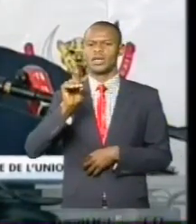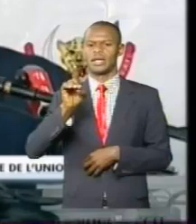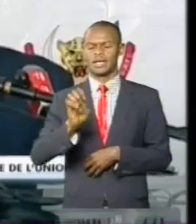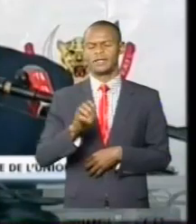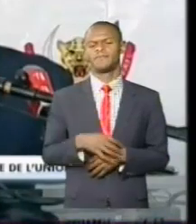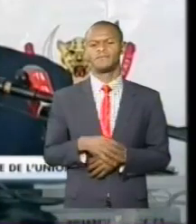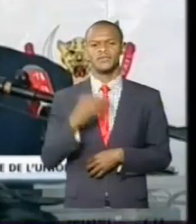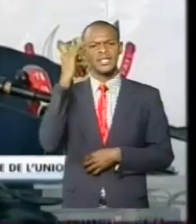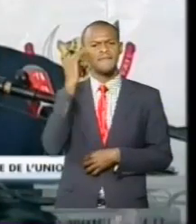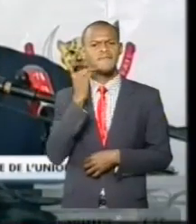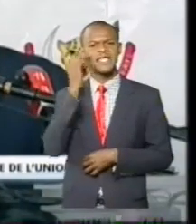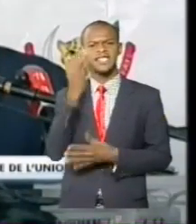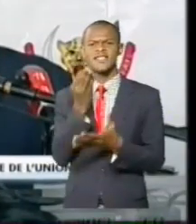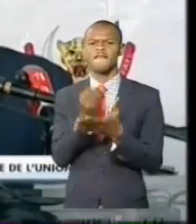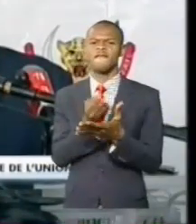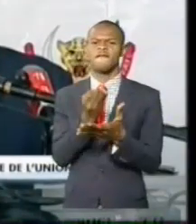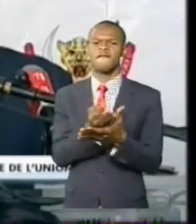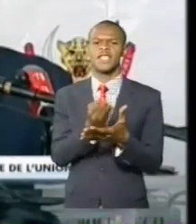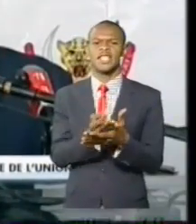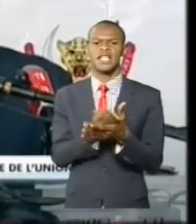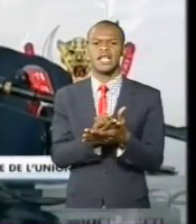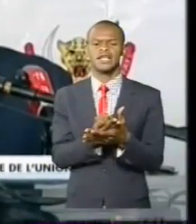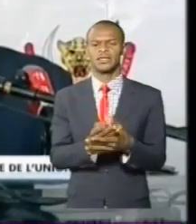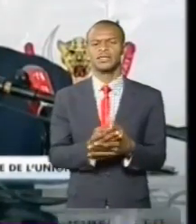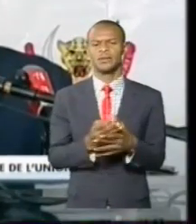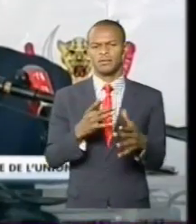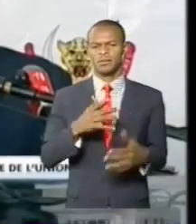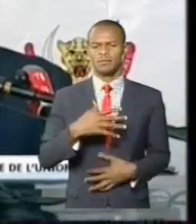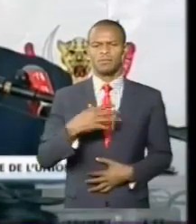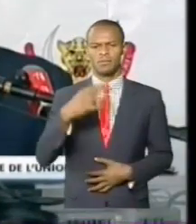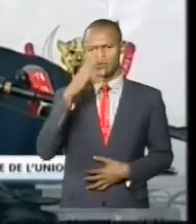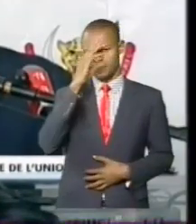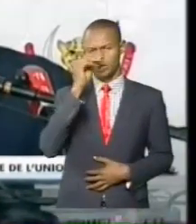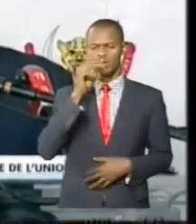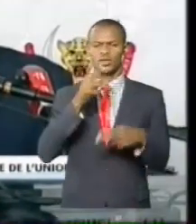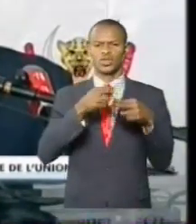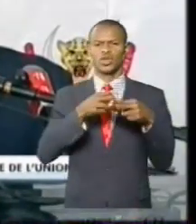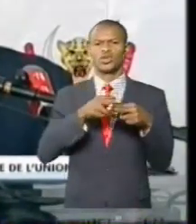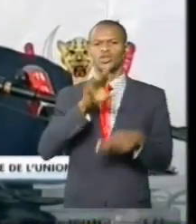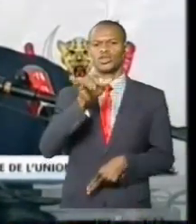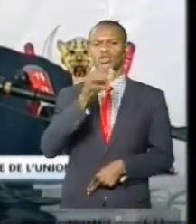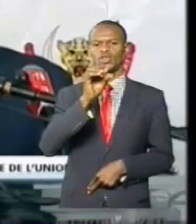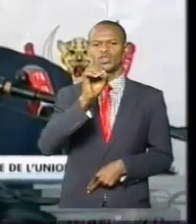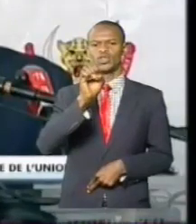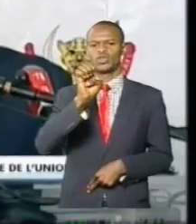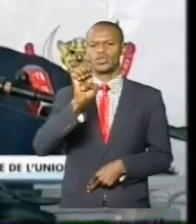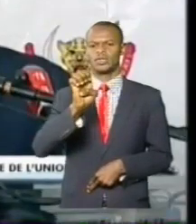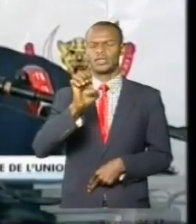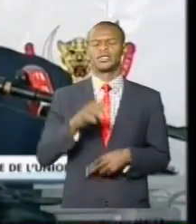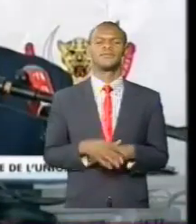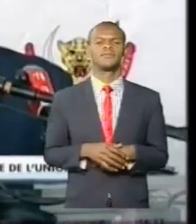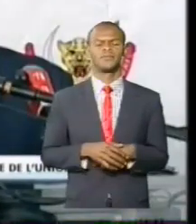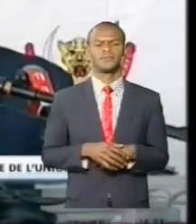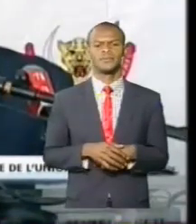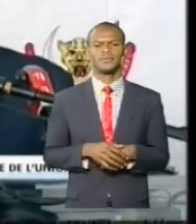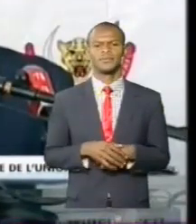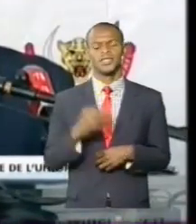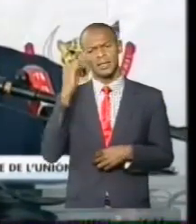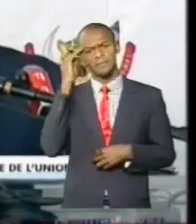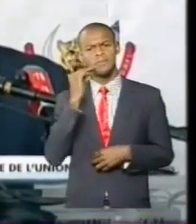Finances, Monsieur José Sélé Yalagouli. Ministre de l'Économie